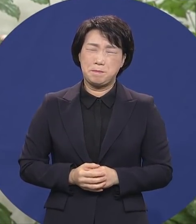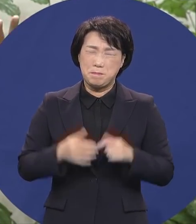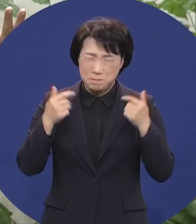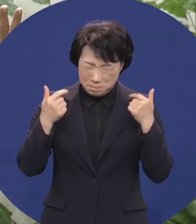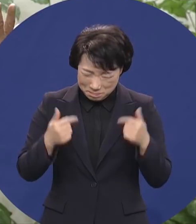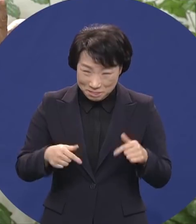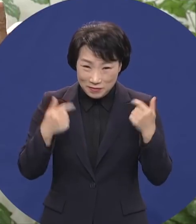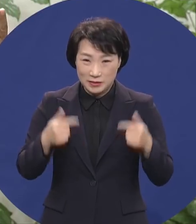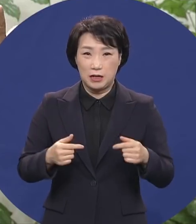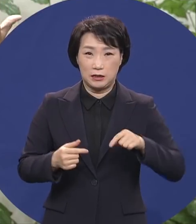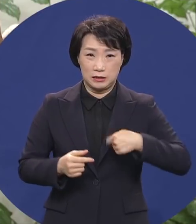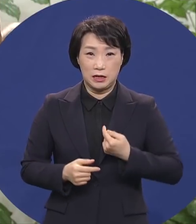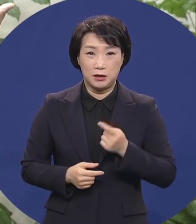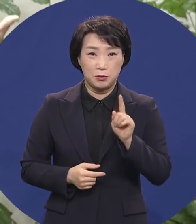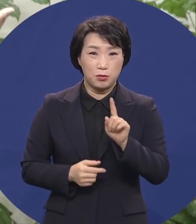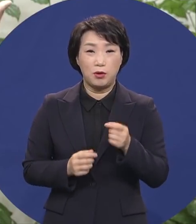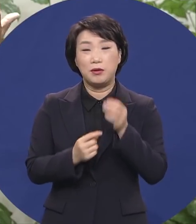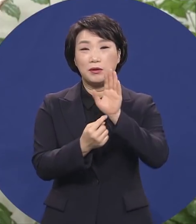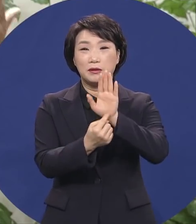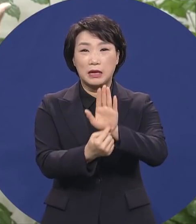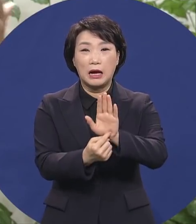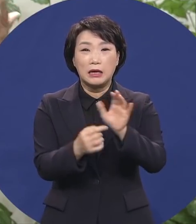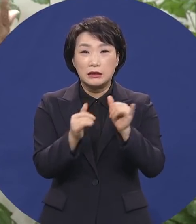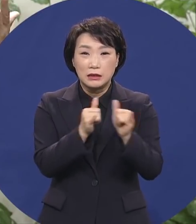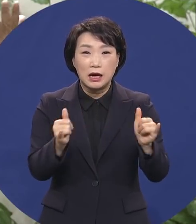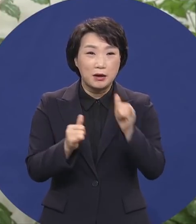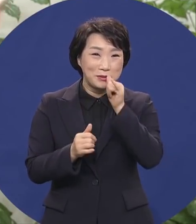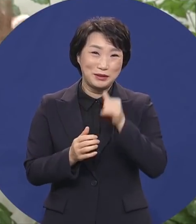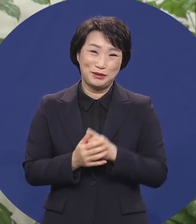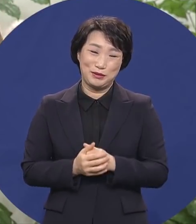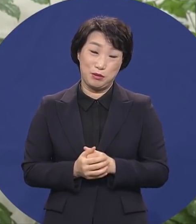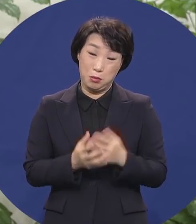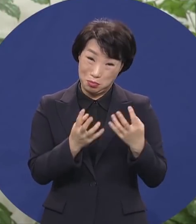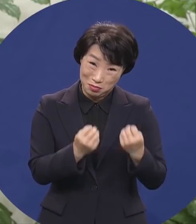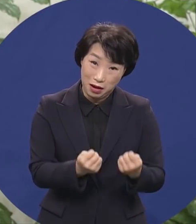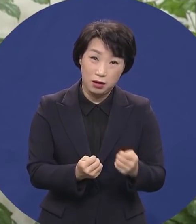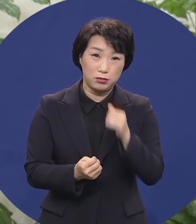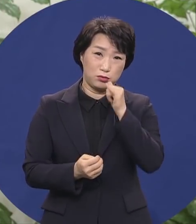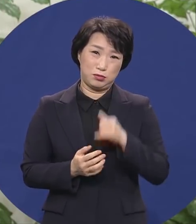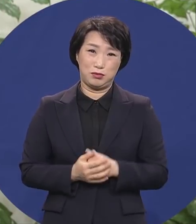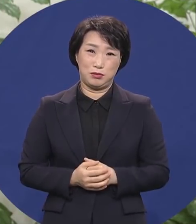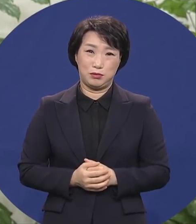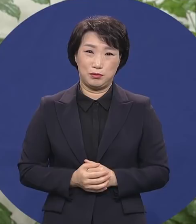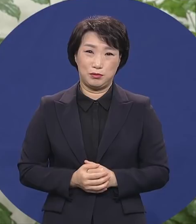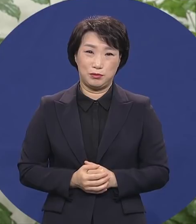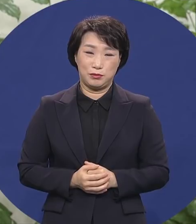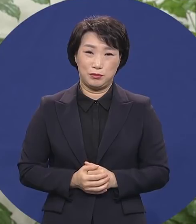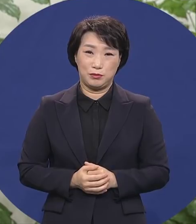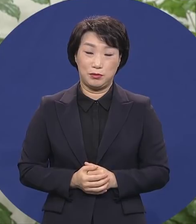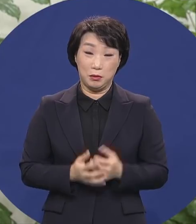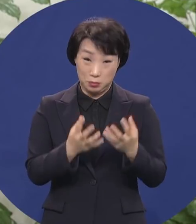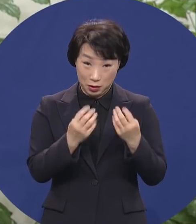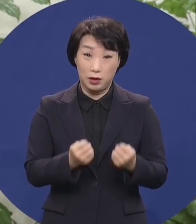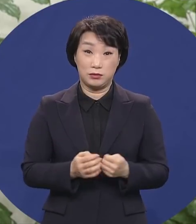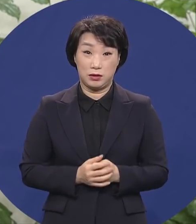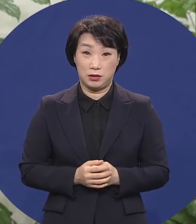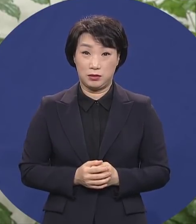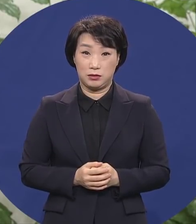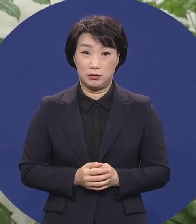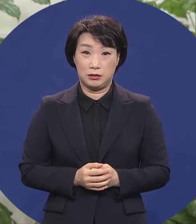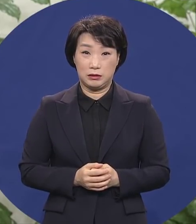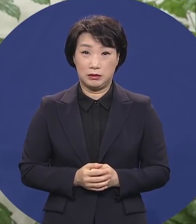항상 자기를 드러내는 사람들이 굉장히 많아요. 굉장히